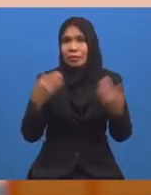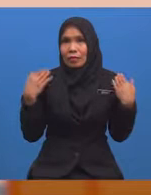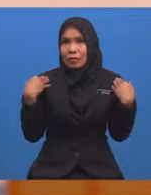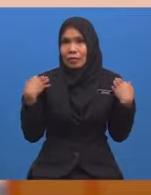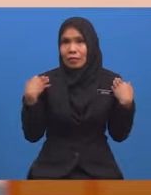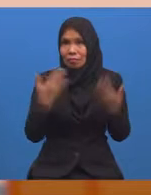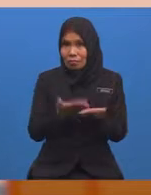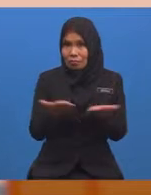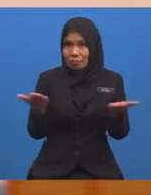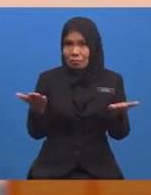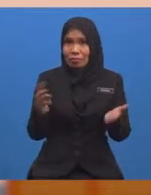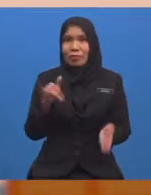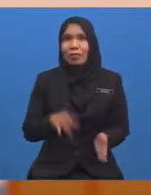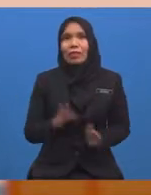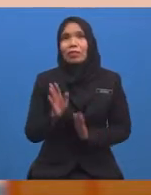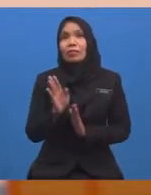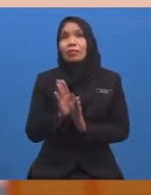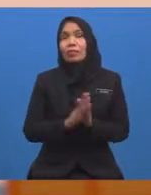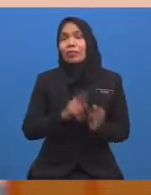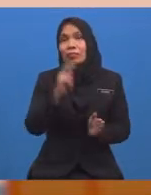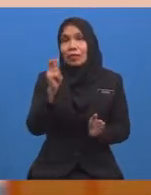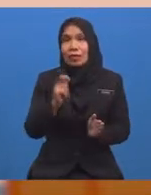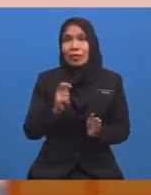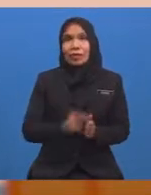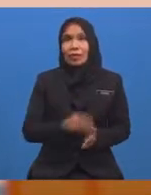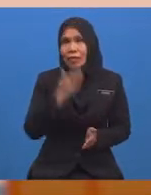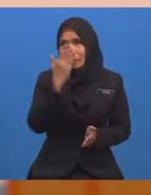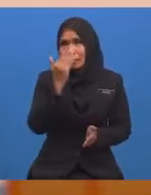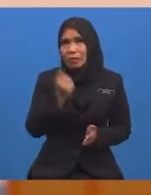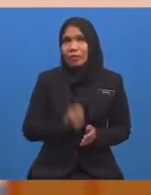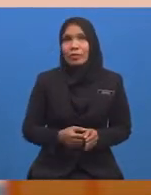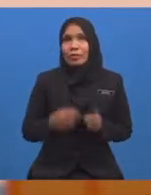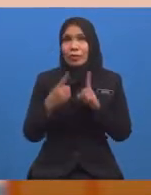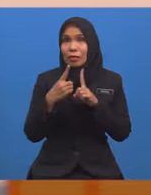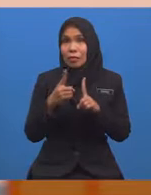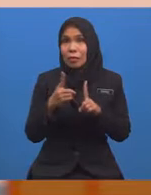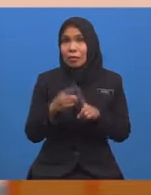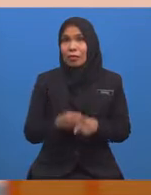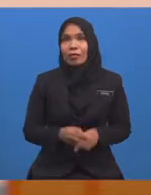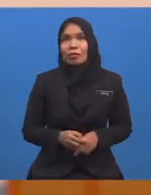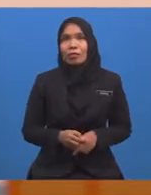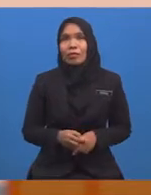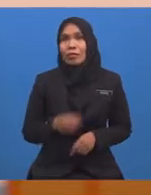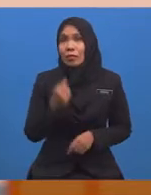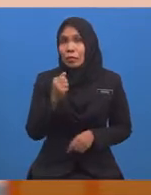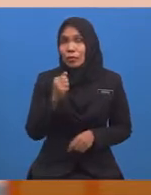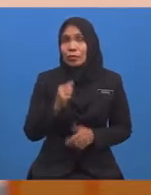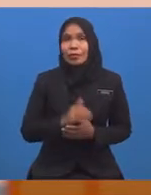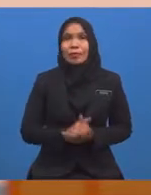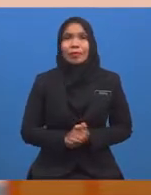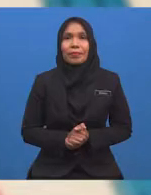Hai Jom kita selesaikan bersama-sama Hai banget Hai jawabannya